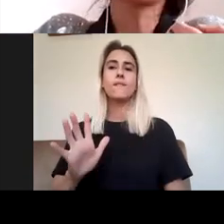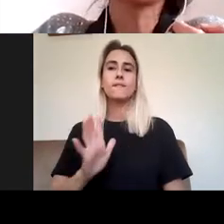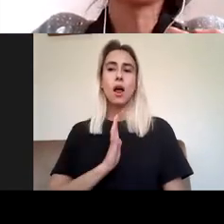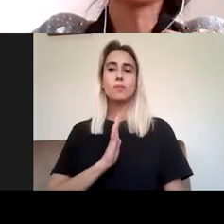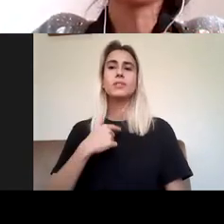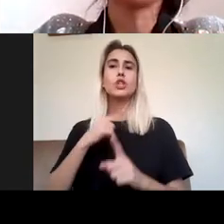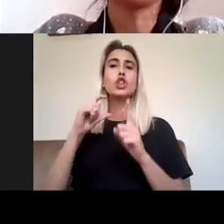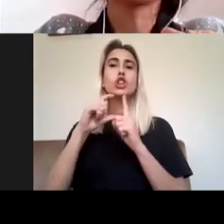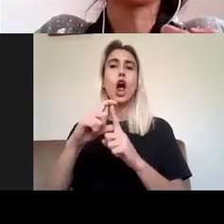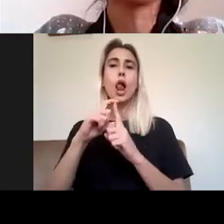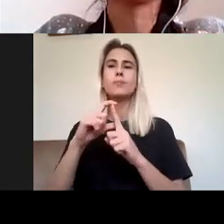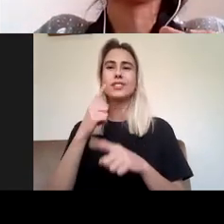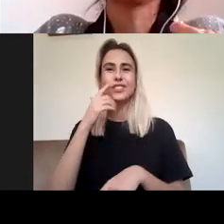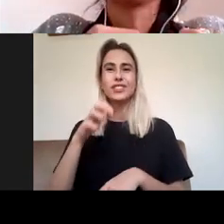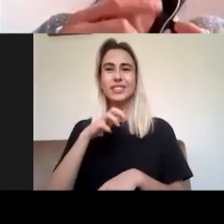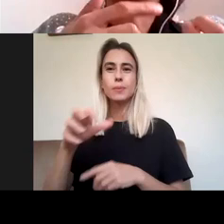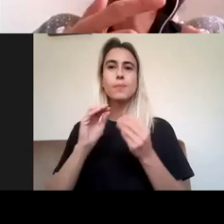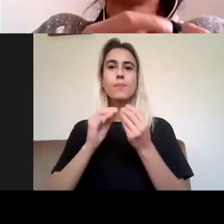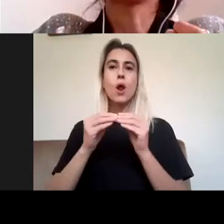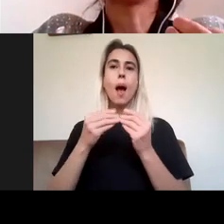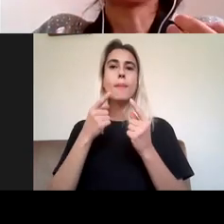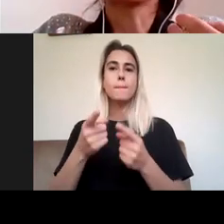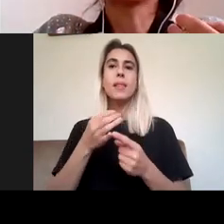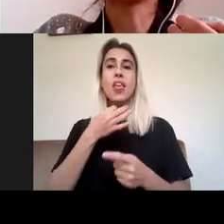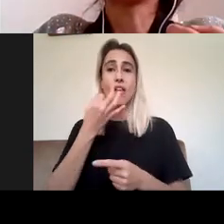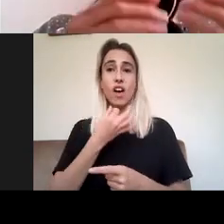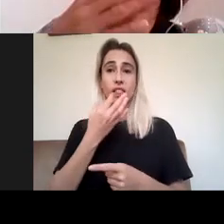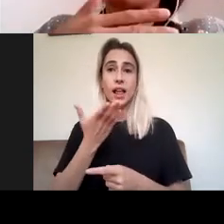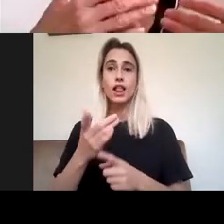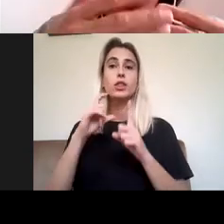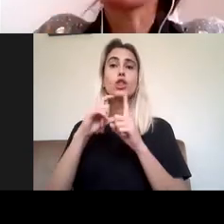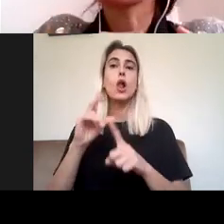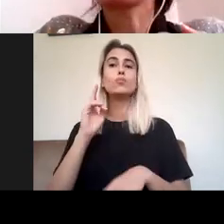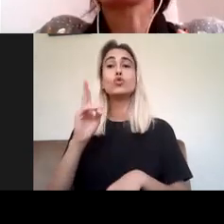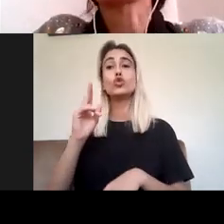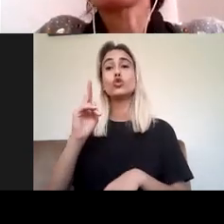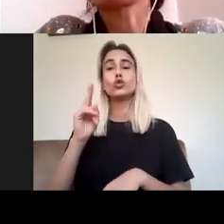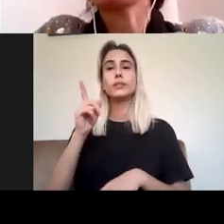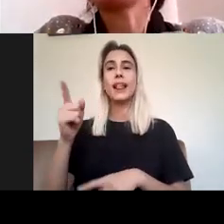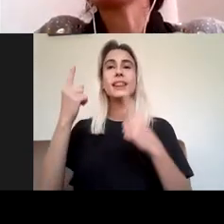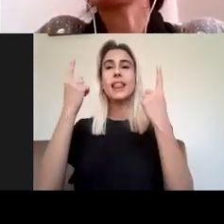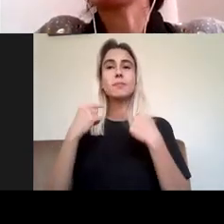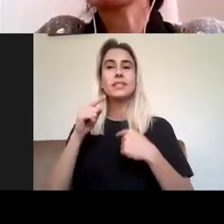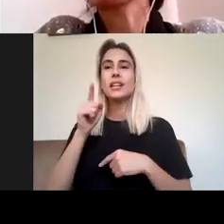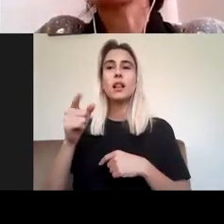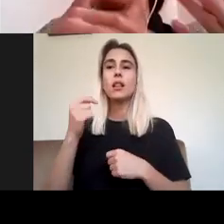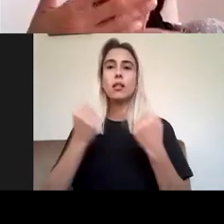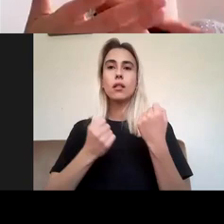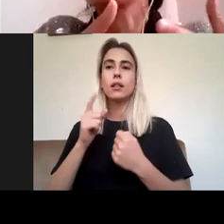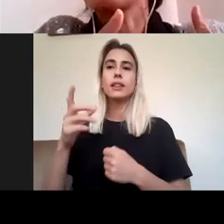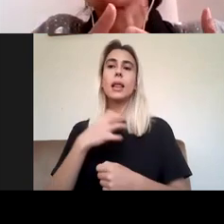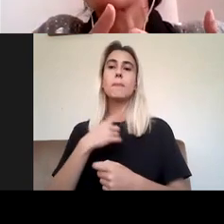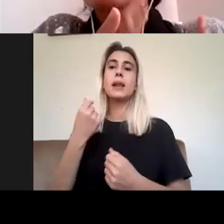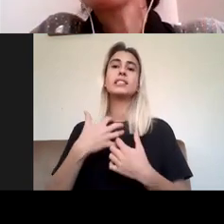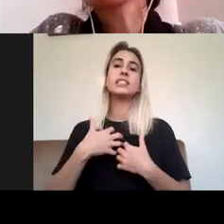dolmuş kısmı ile ilgili sorunları ifade ederken dolmuşçular tarafından tabii temsil edilen tarafta haliyle kendini biraz savunma